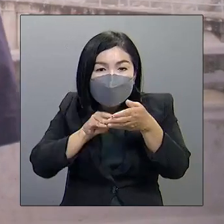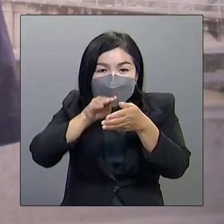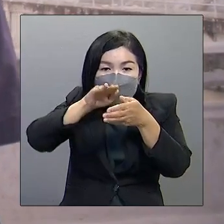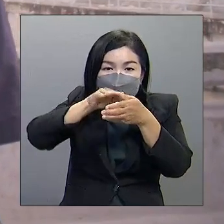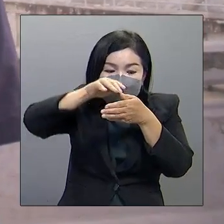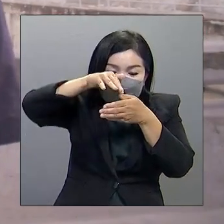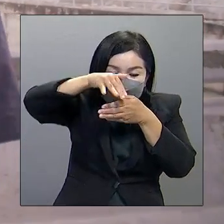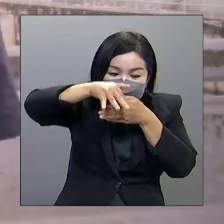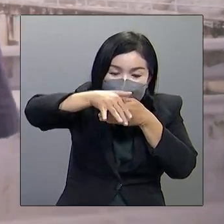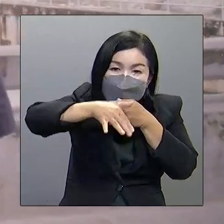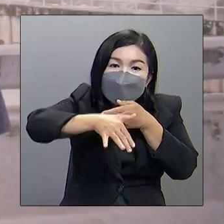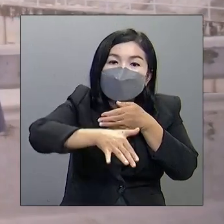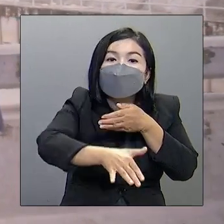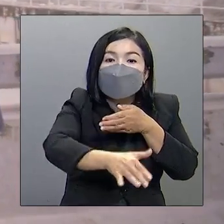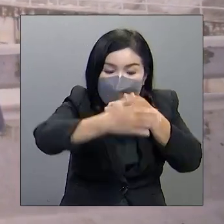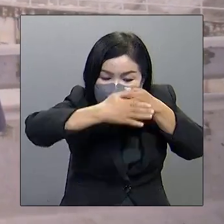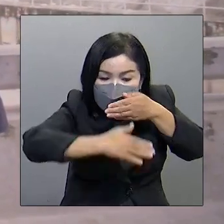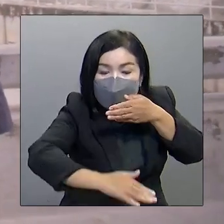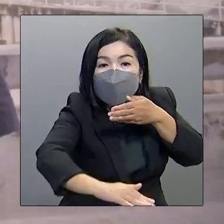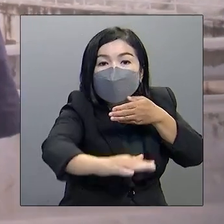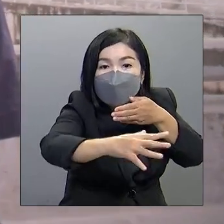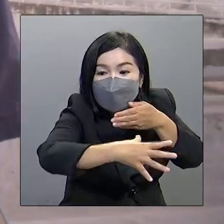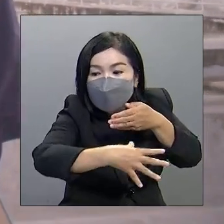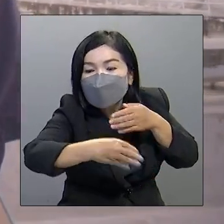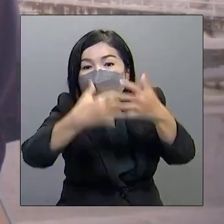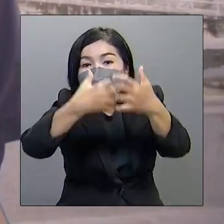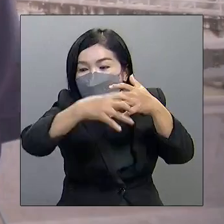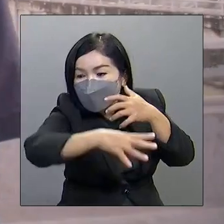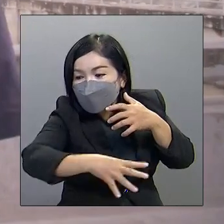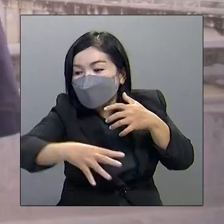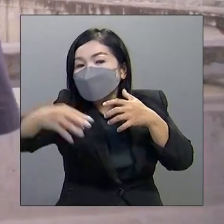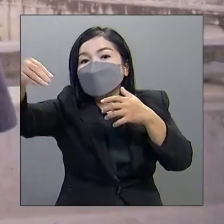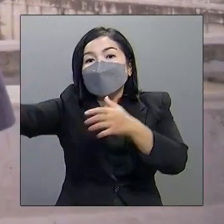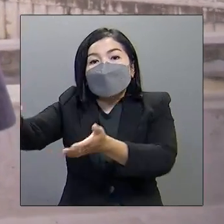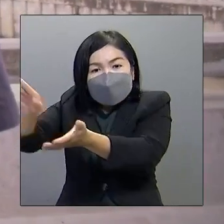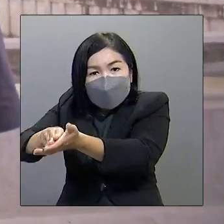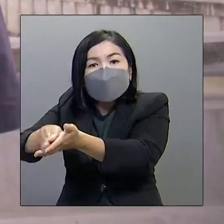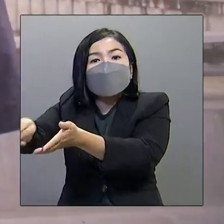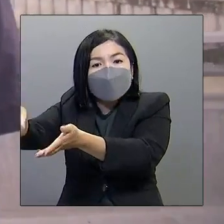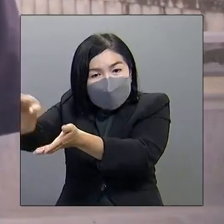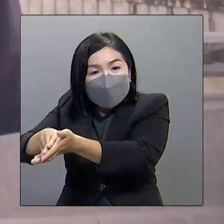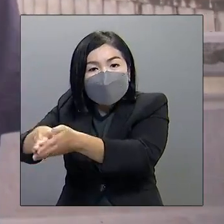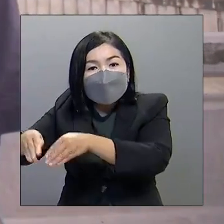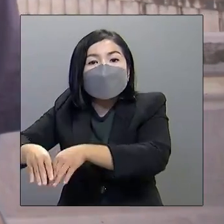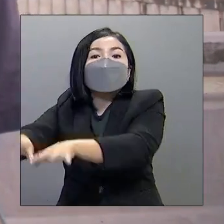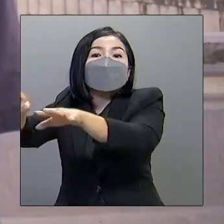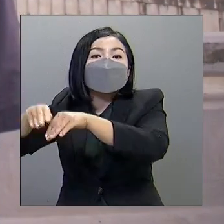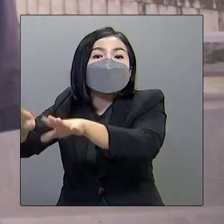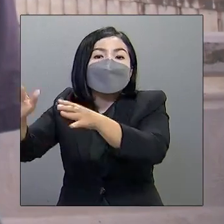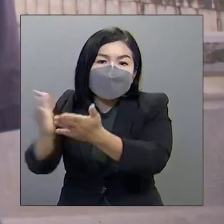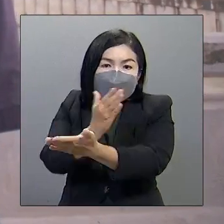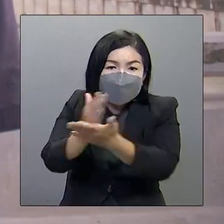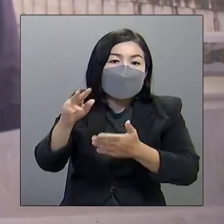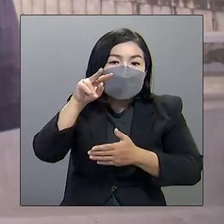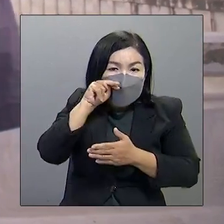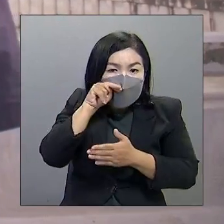ไปที่ในท้องกระทะเราก็ดึงน้ำเนี่ยผ่านขอบกระทะมาสู่กระทะอีกอันนึง มีแอ่งน้อยๆอีก2แอ่ง เราก็ต้องเอาน้ำเนี่ย